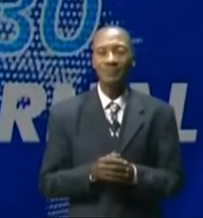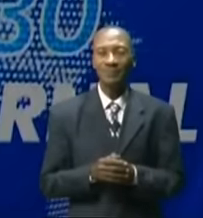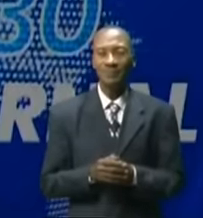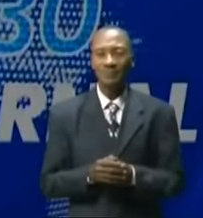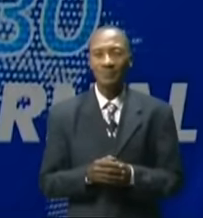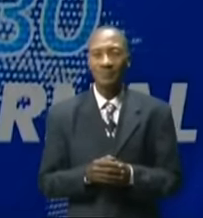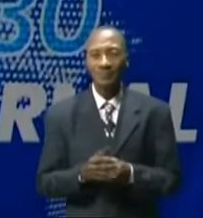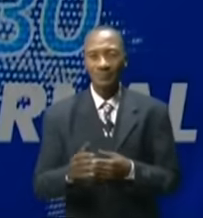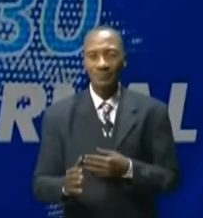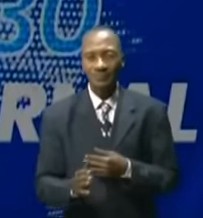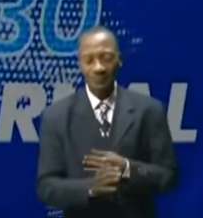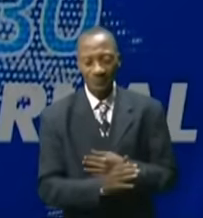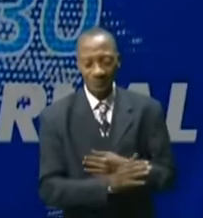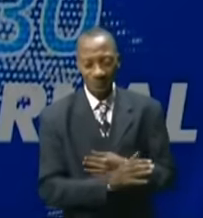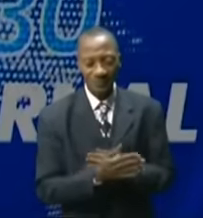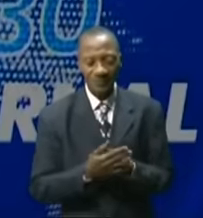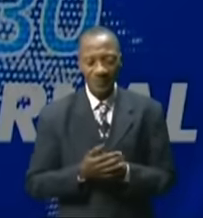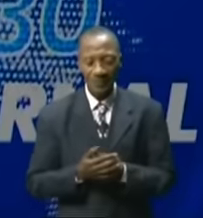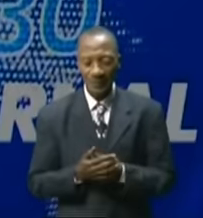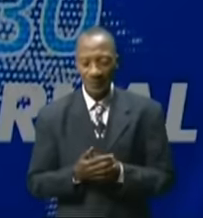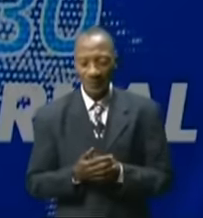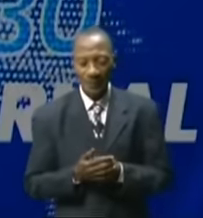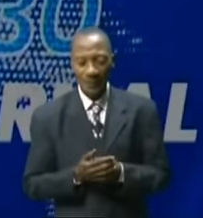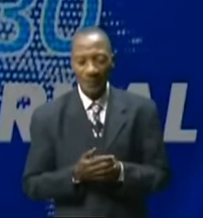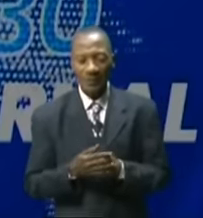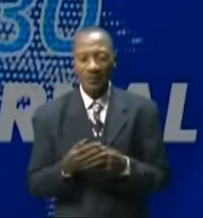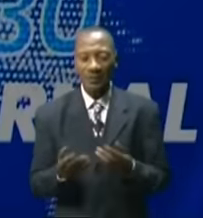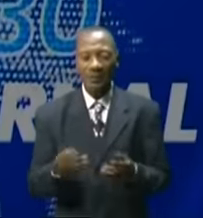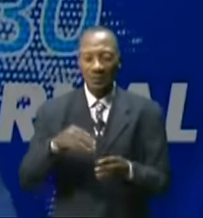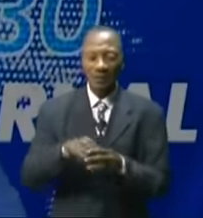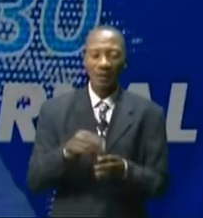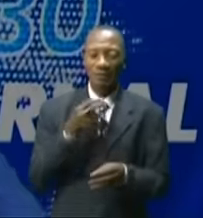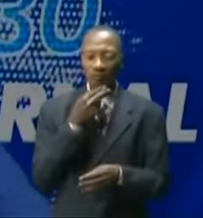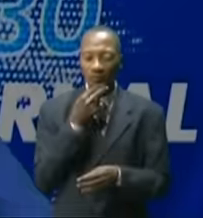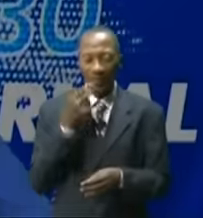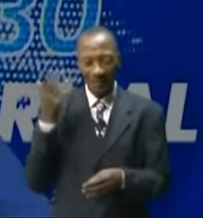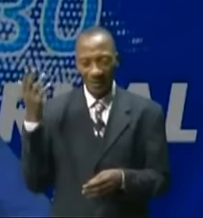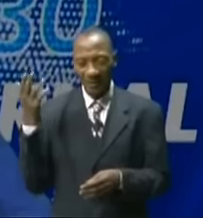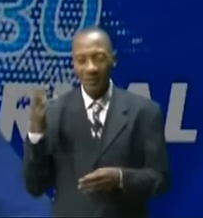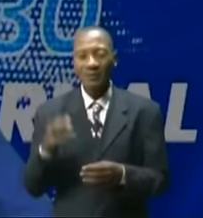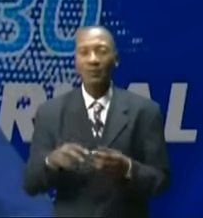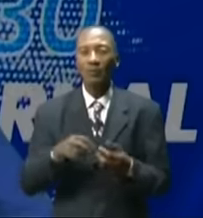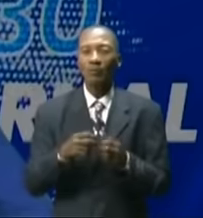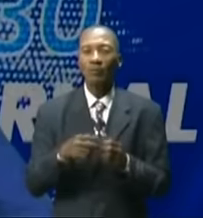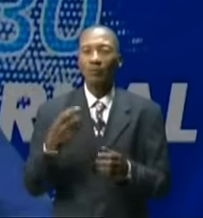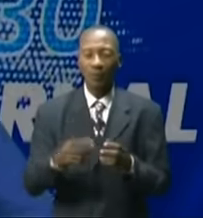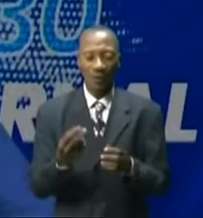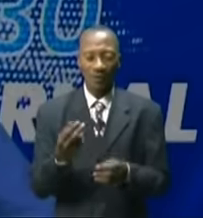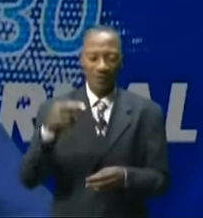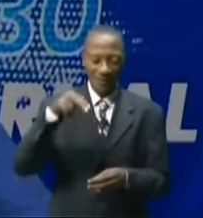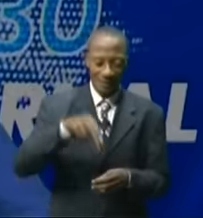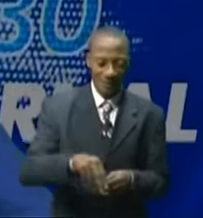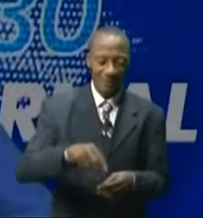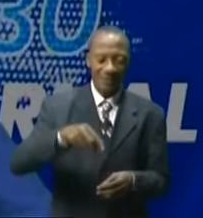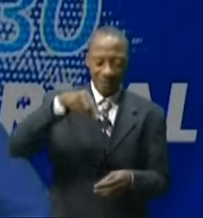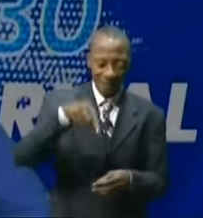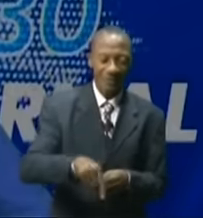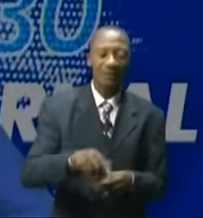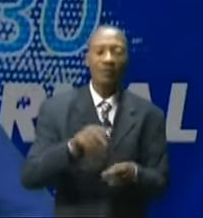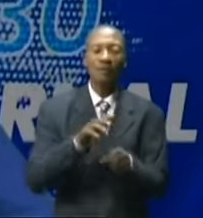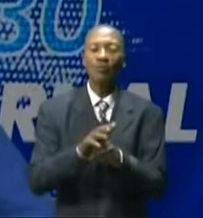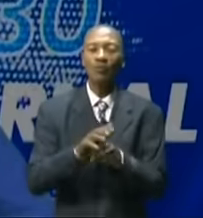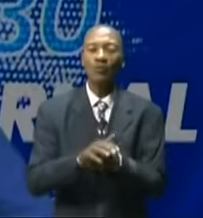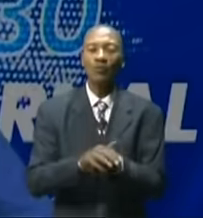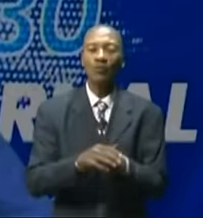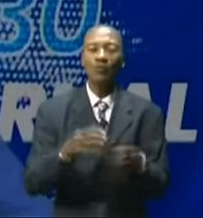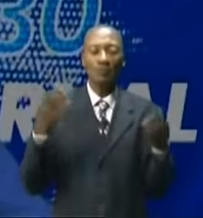Autre titre annoncé à l'ouverture de ce journal, des robinets fantômes à Mbujimayi, au Kassai oriental. Plusieurs quartiers de cette ville sont privés d'eau potable.